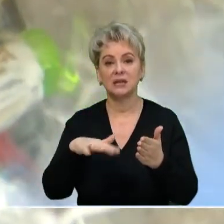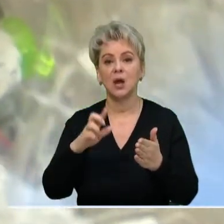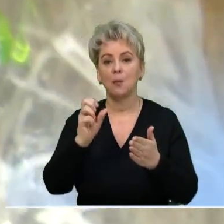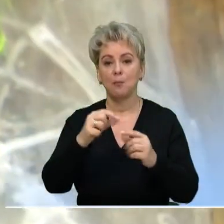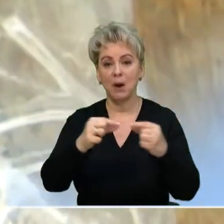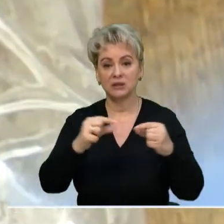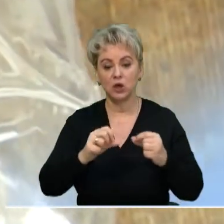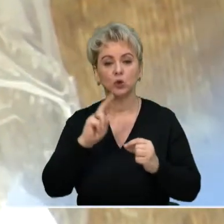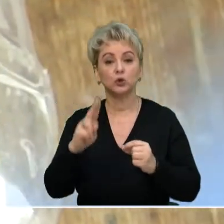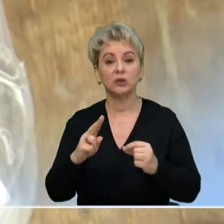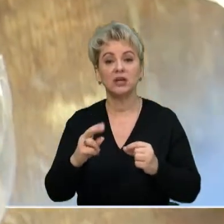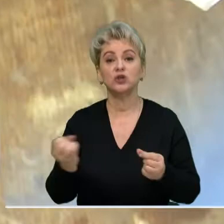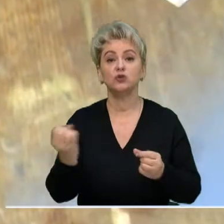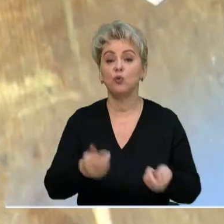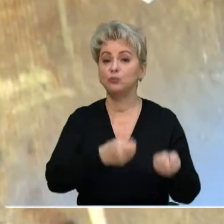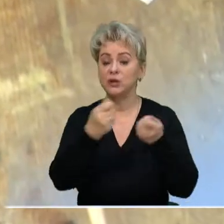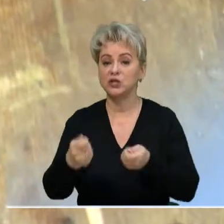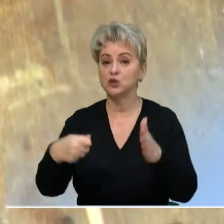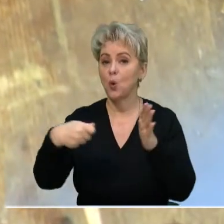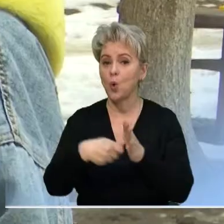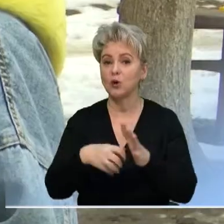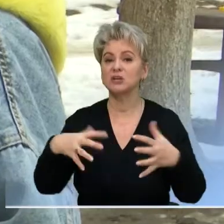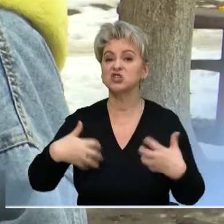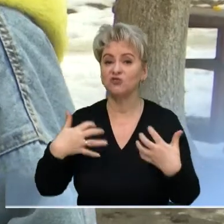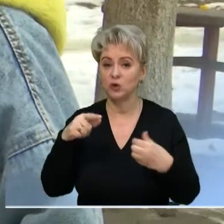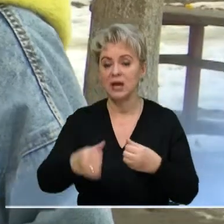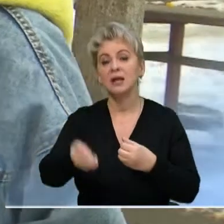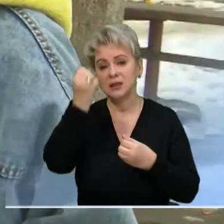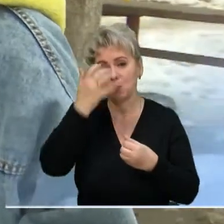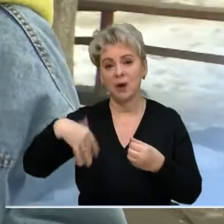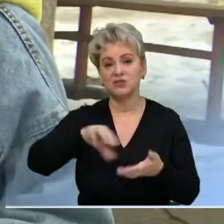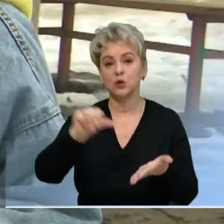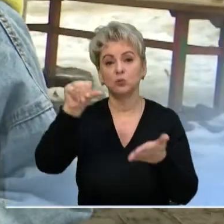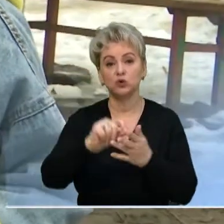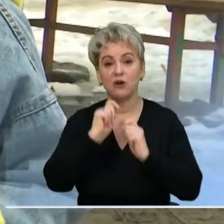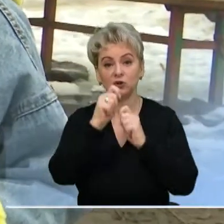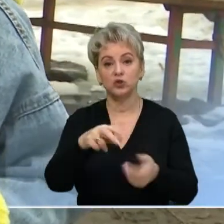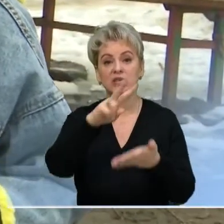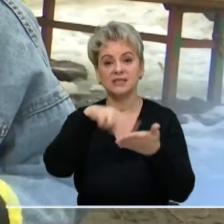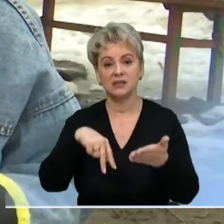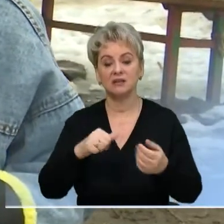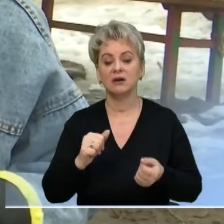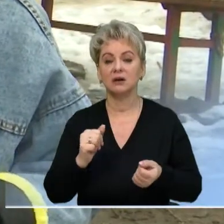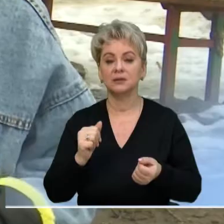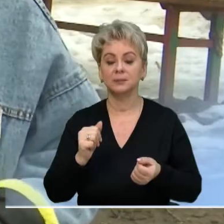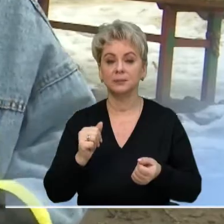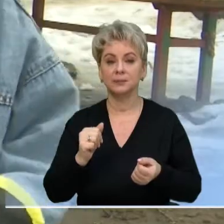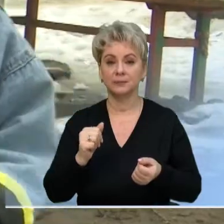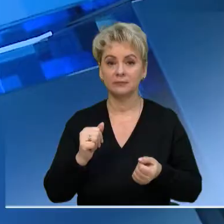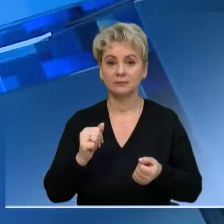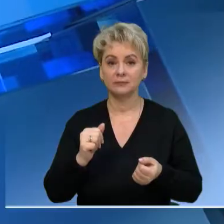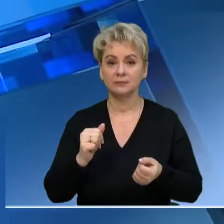батареек. Кто-то помимо отходов принес и корм животным. На память всем участникам вручили сертификаты.